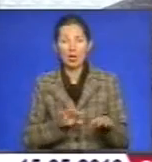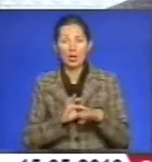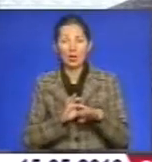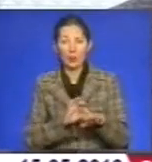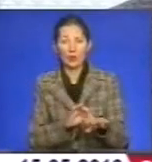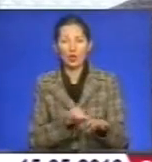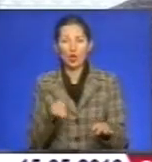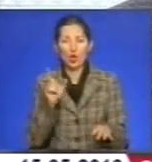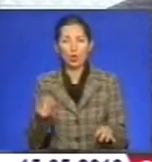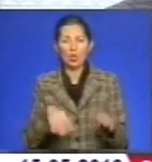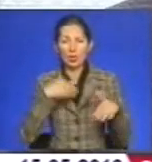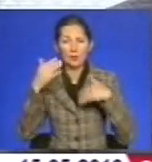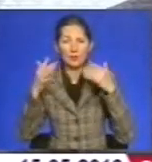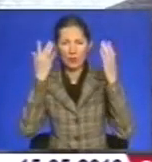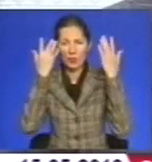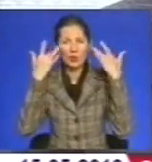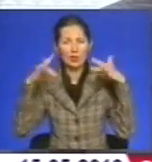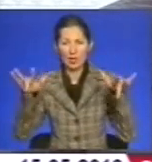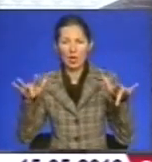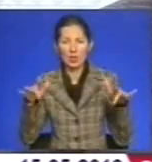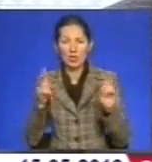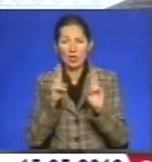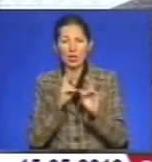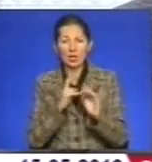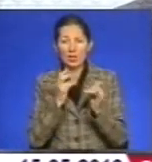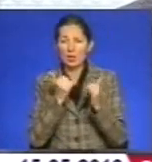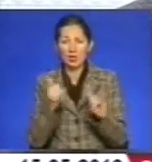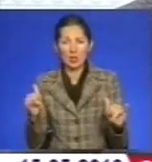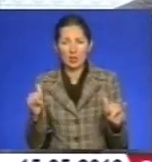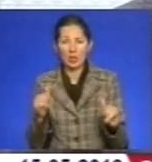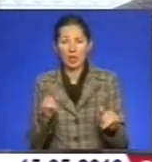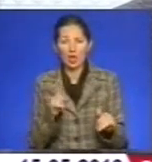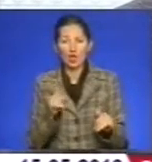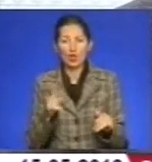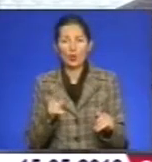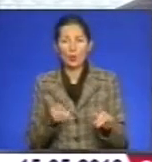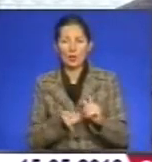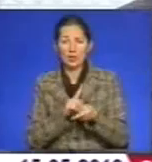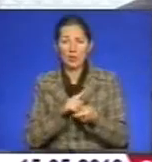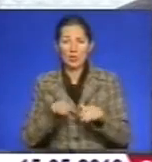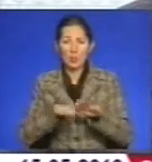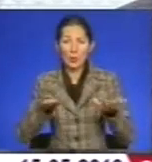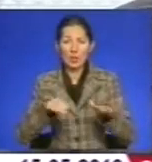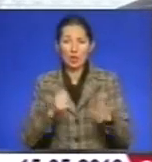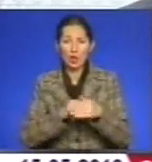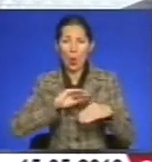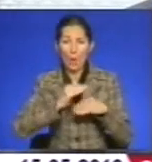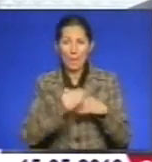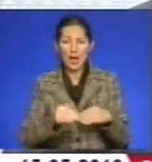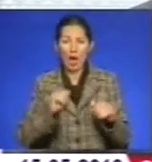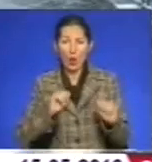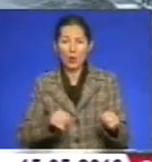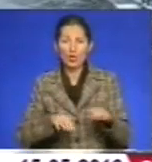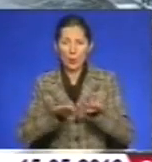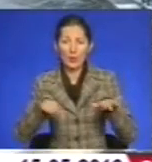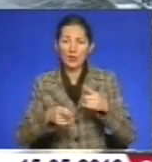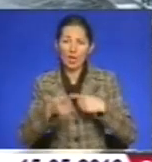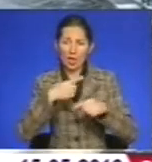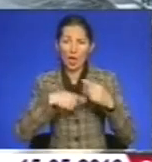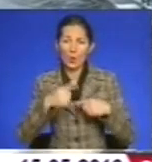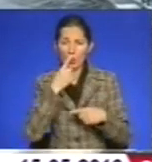втрачає орієнтацію і вона може відпливати замість того, щоб плисти до берега, вона буде відпливати від берега.